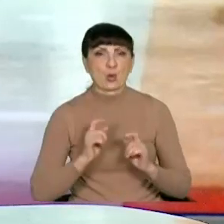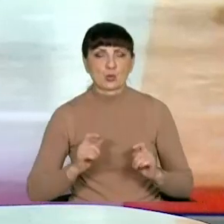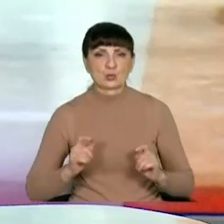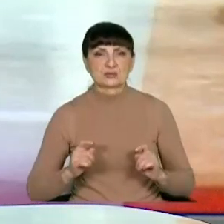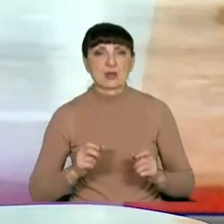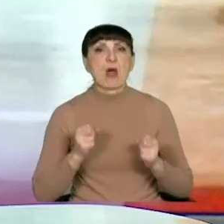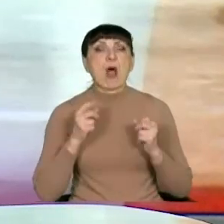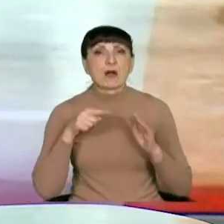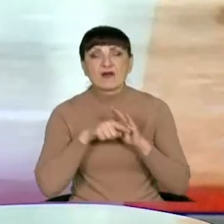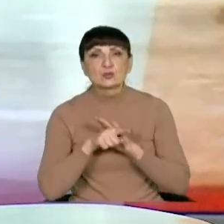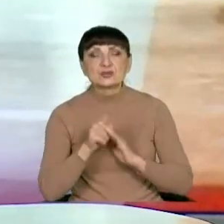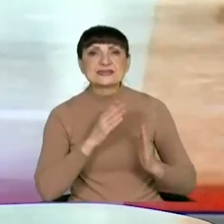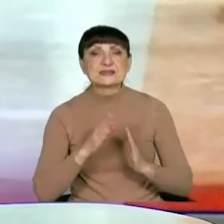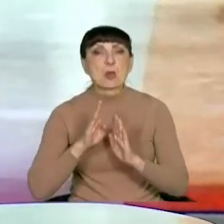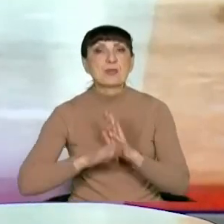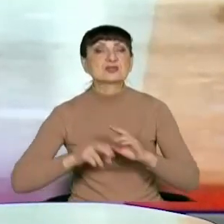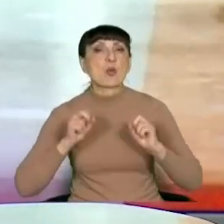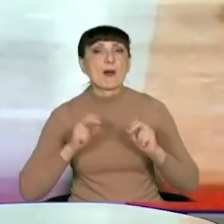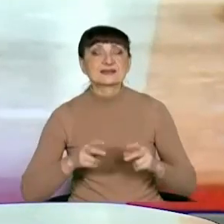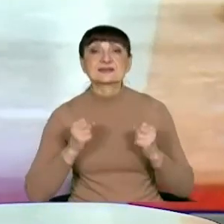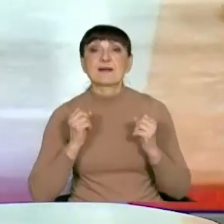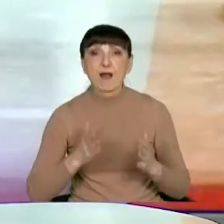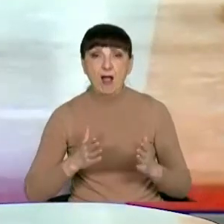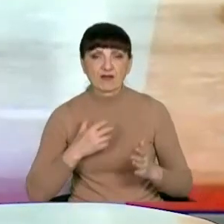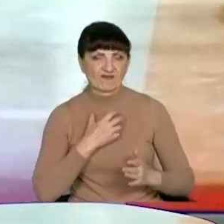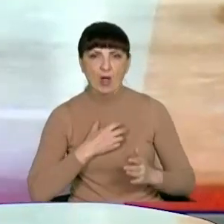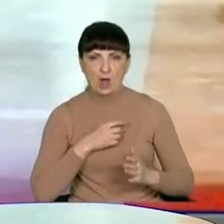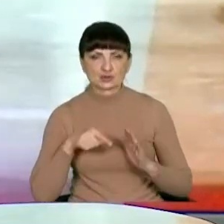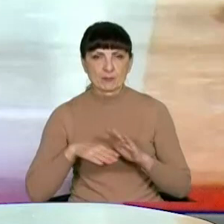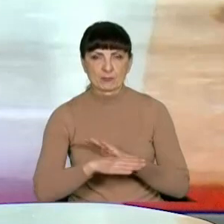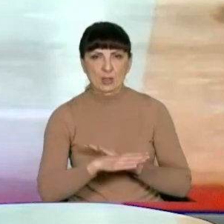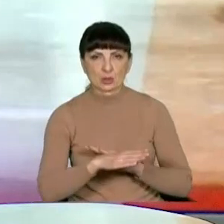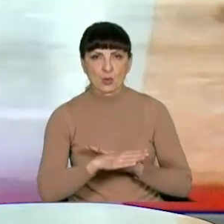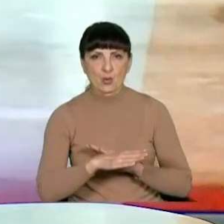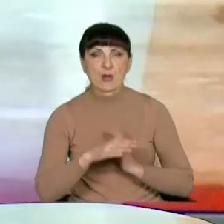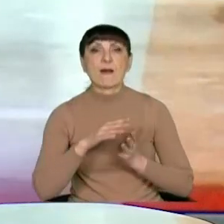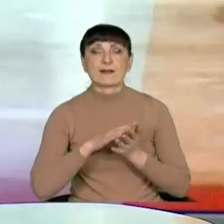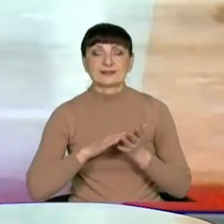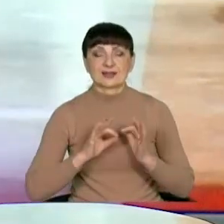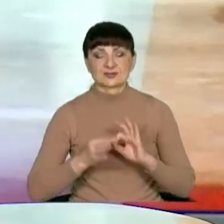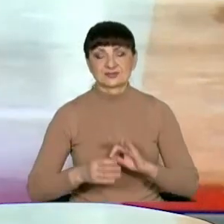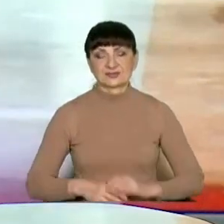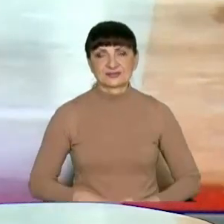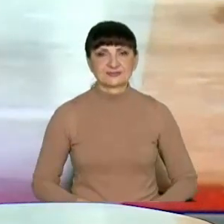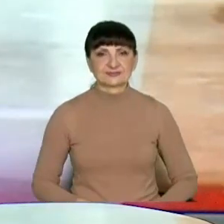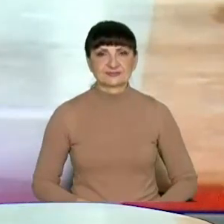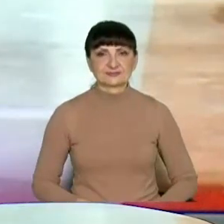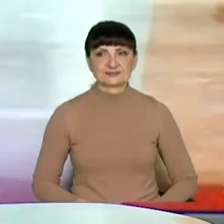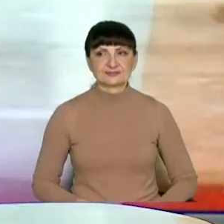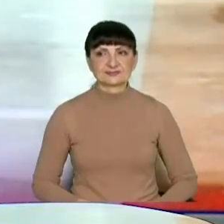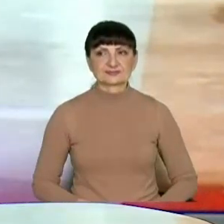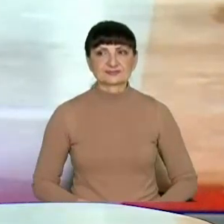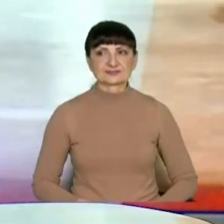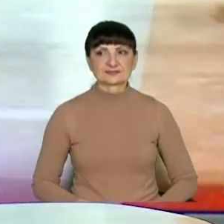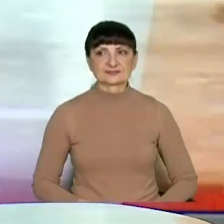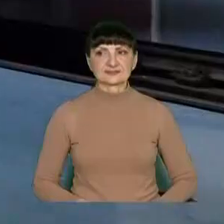вот как устроена система безопасности стратегически важного объекта, о скрытых тайнах метро, репортаж Амины Усеновой.